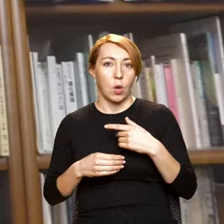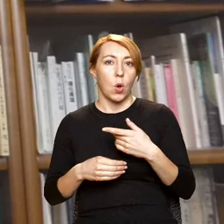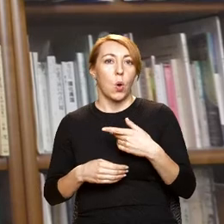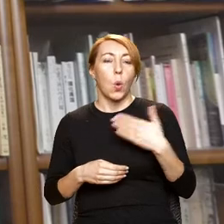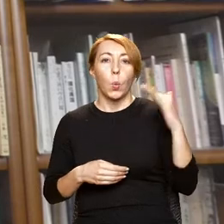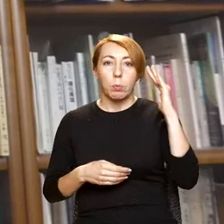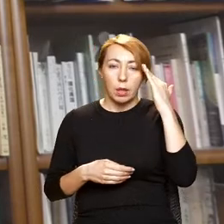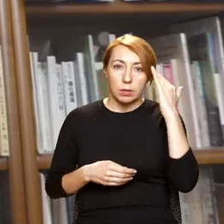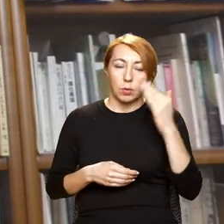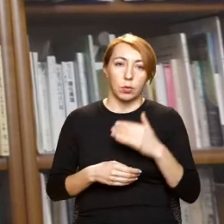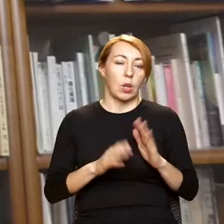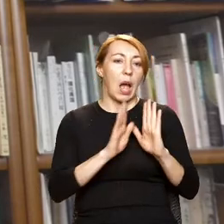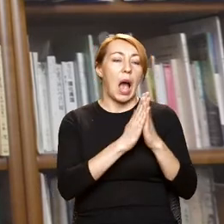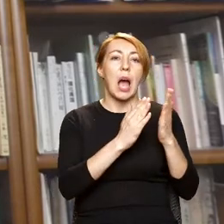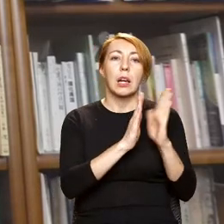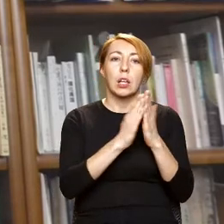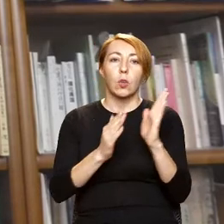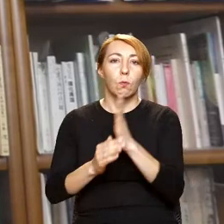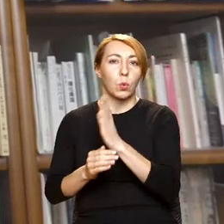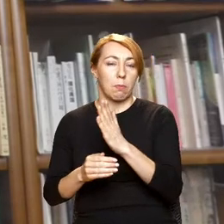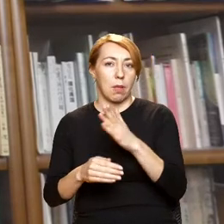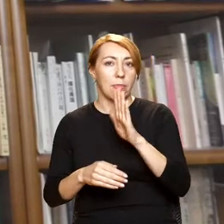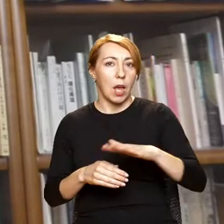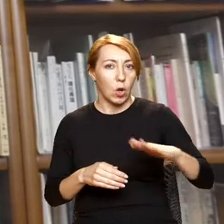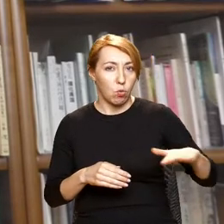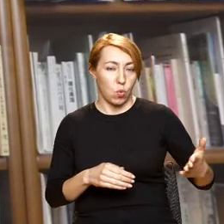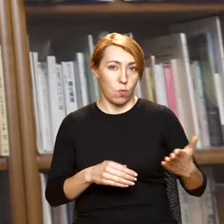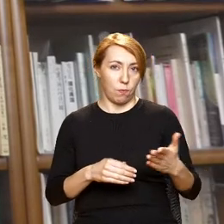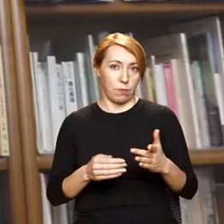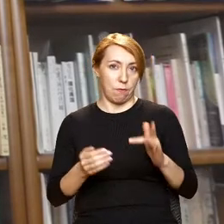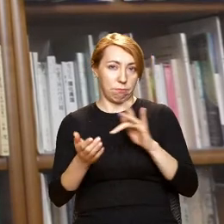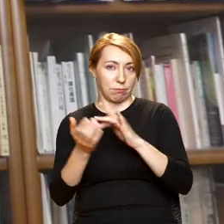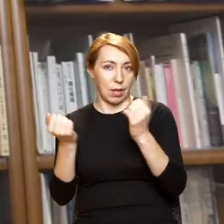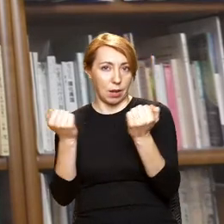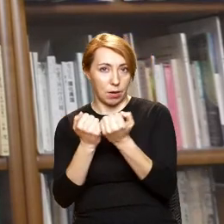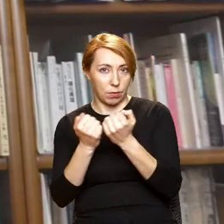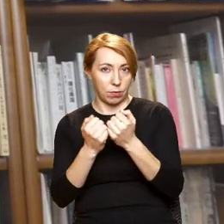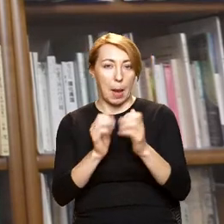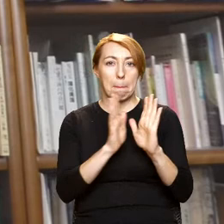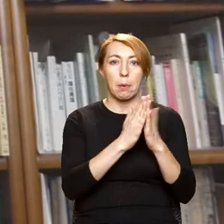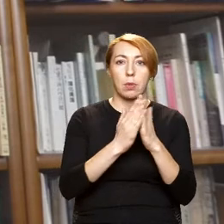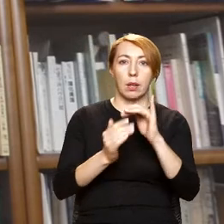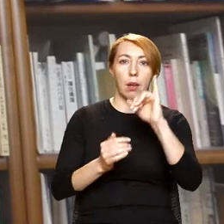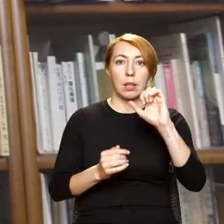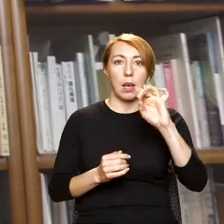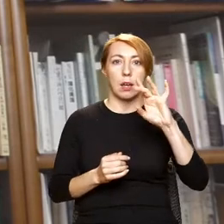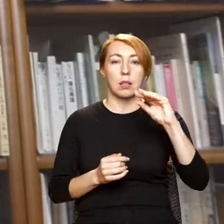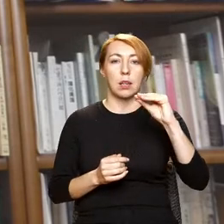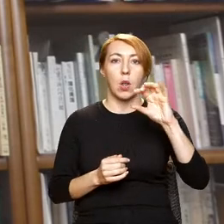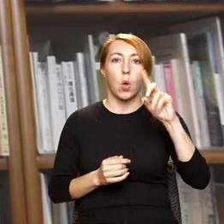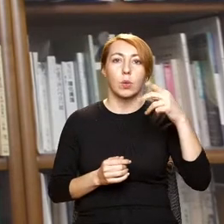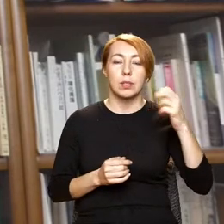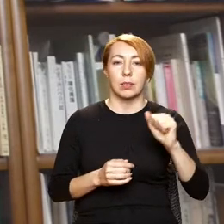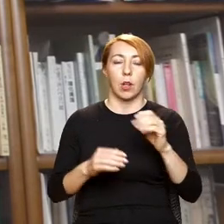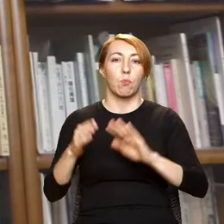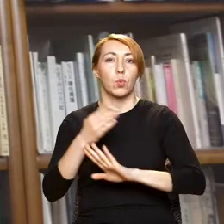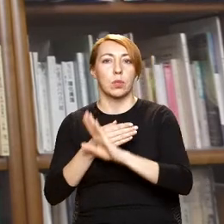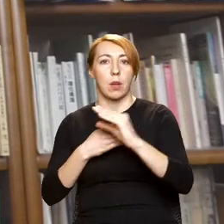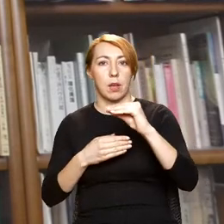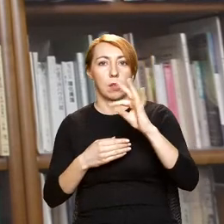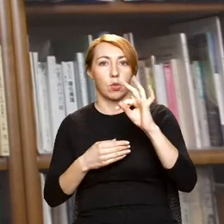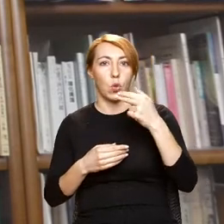Narodowe w Krakowie, Biblioteka Jagiellońska, Muzeum Etnograficzne w